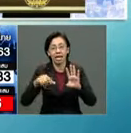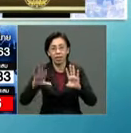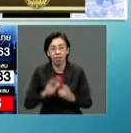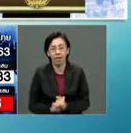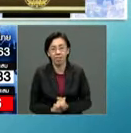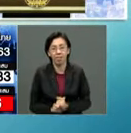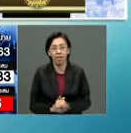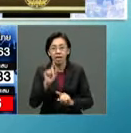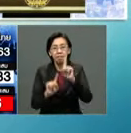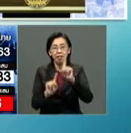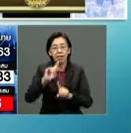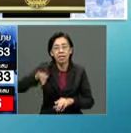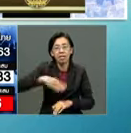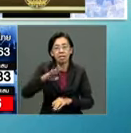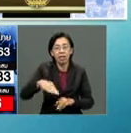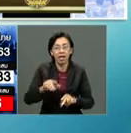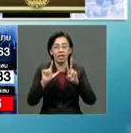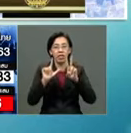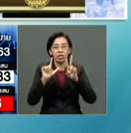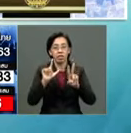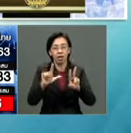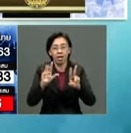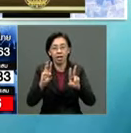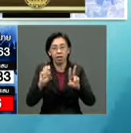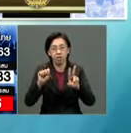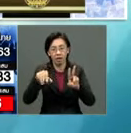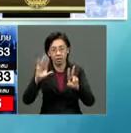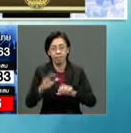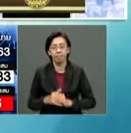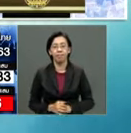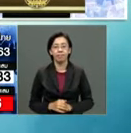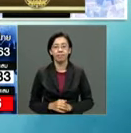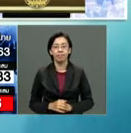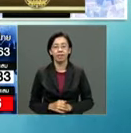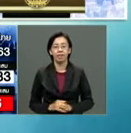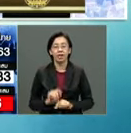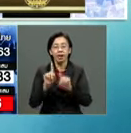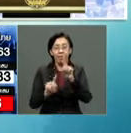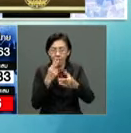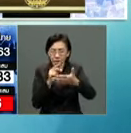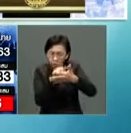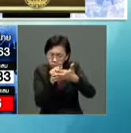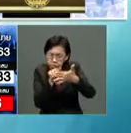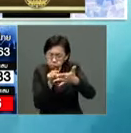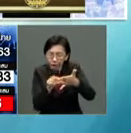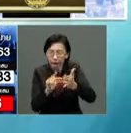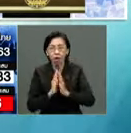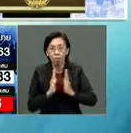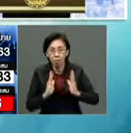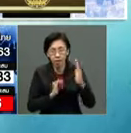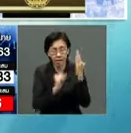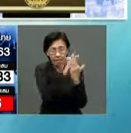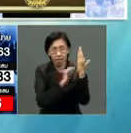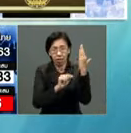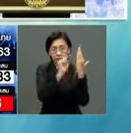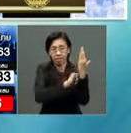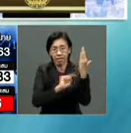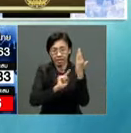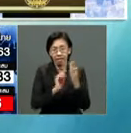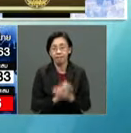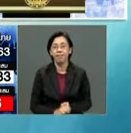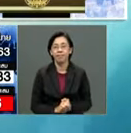างเราไว้ 2.6 ล้านนะครับก็ต้องขอบพระคุณเป็นอย่างสูงครับจังหวัดไหนบ้างก็มีหน้าตาเป็นอย่